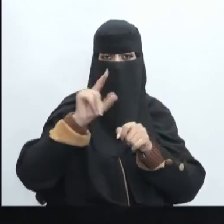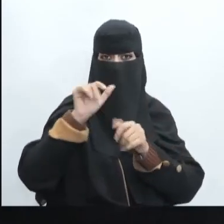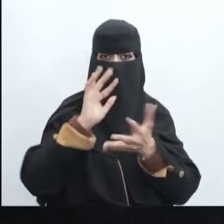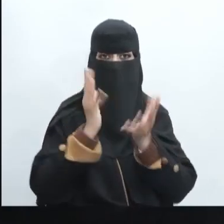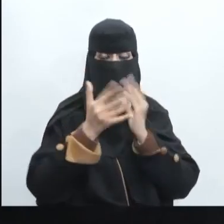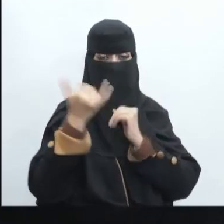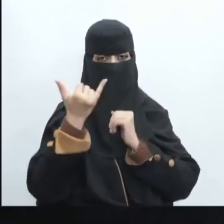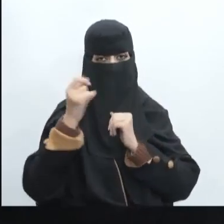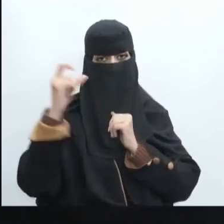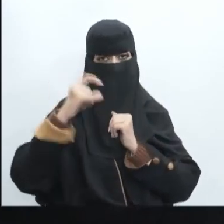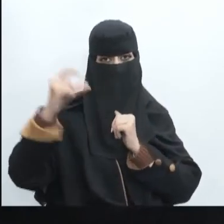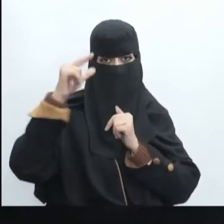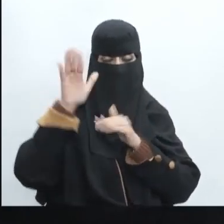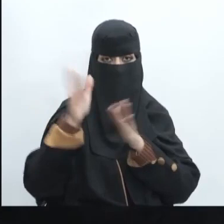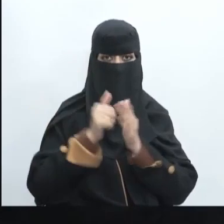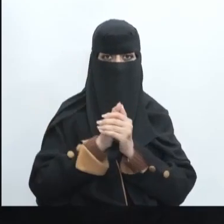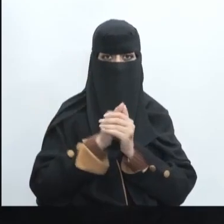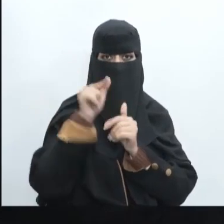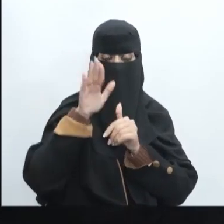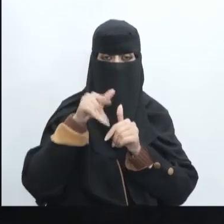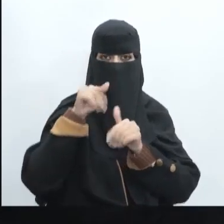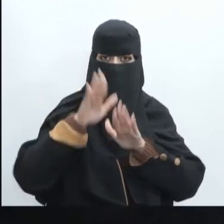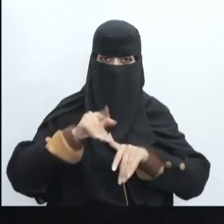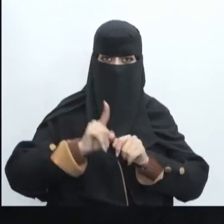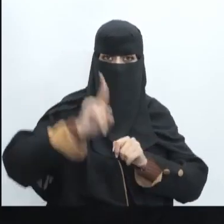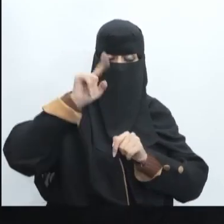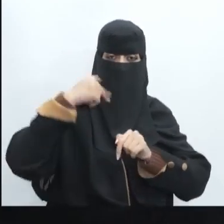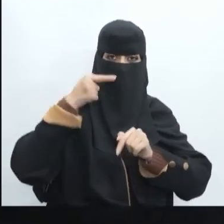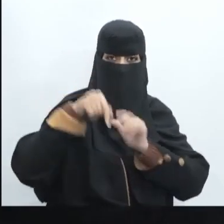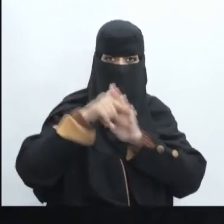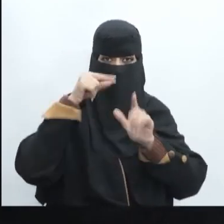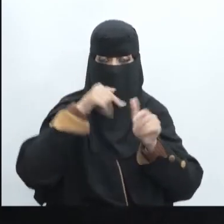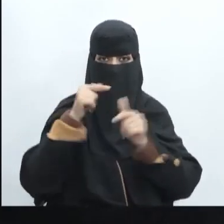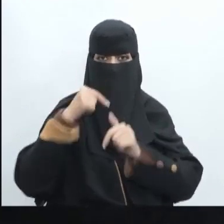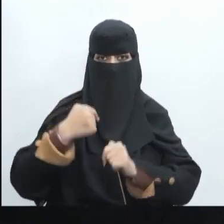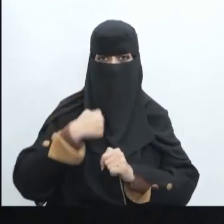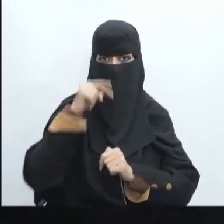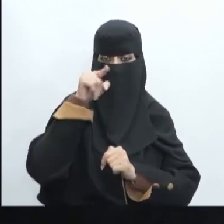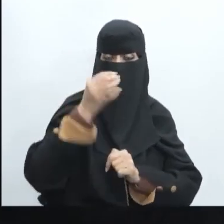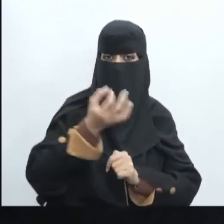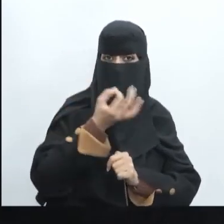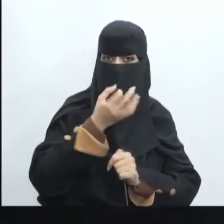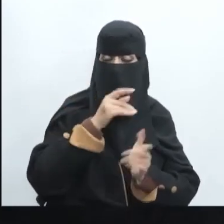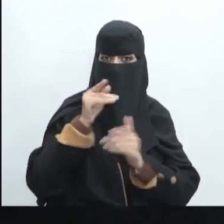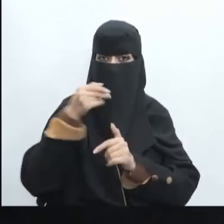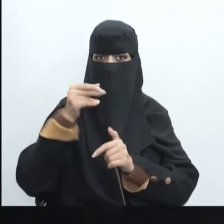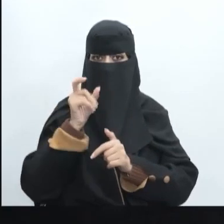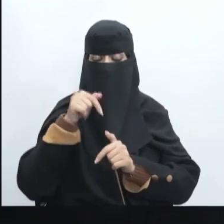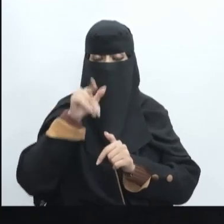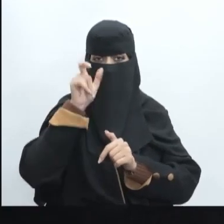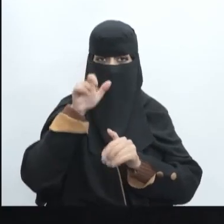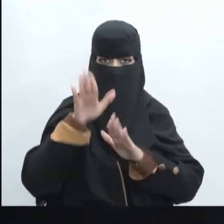العالم العربي والاسلامي وفي هذا اليوم وفي هذا الدرس انا وانتم نتحدث عن